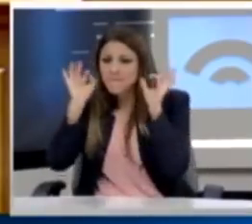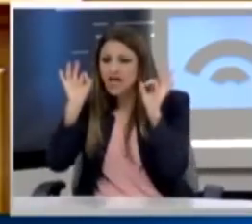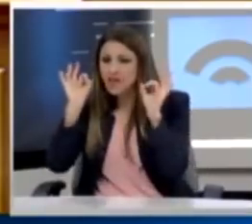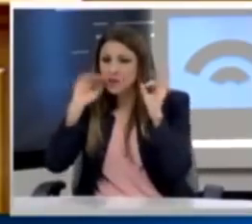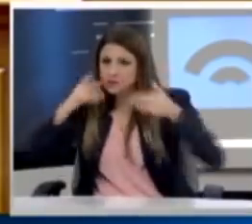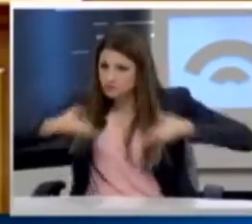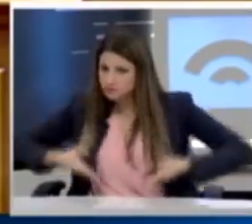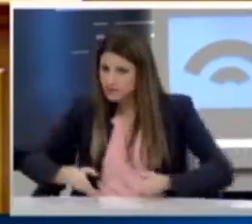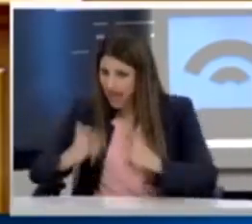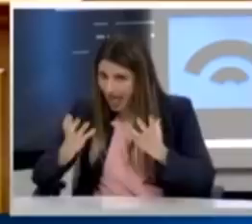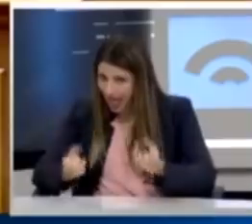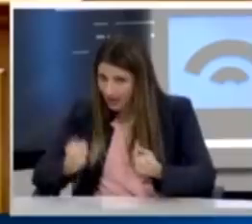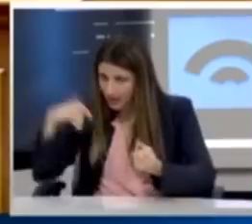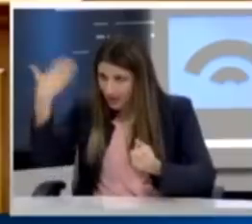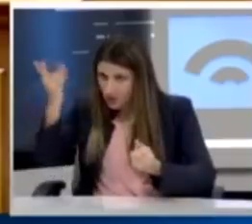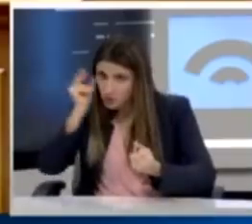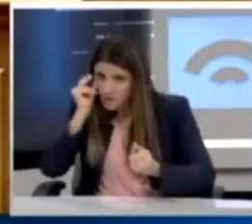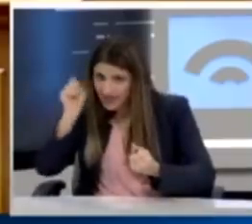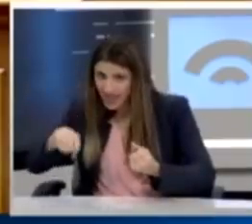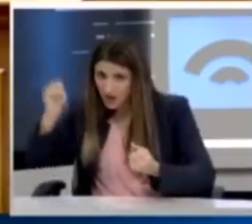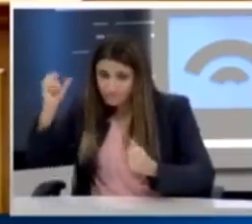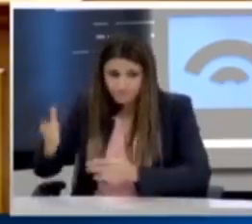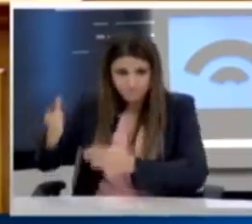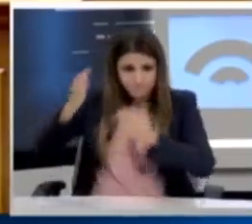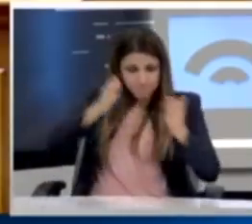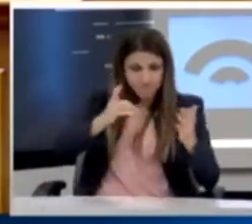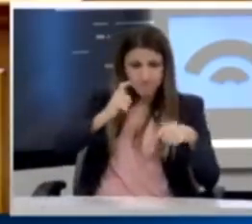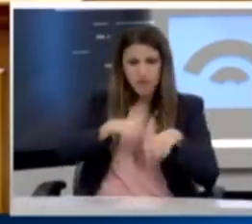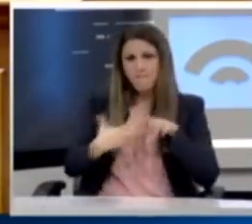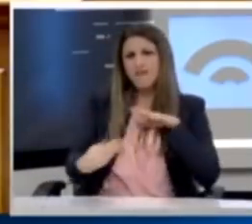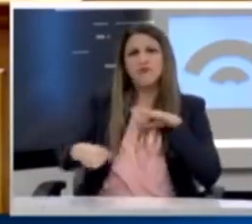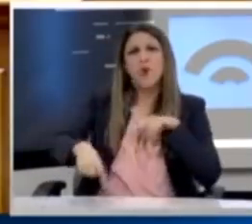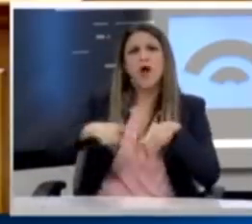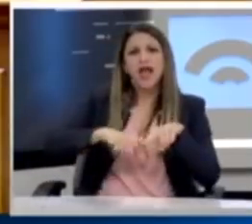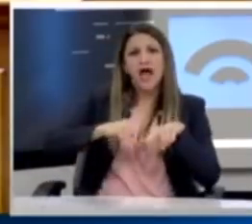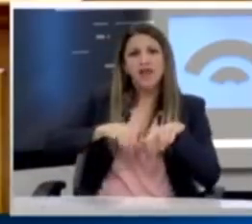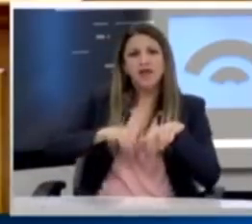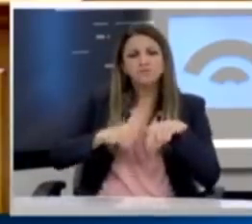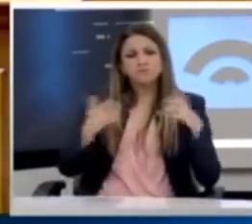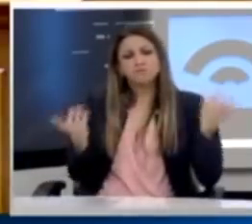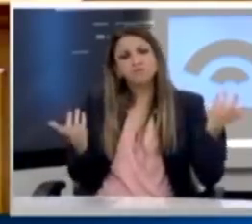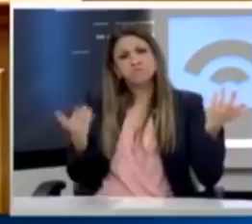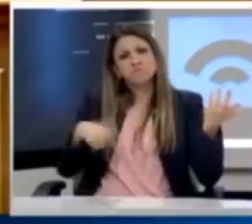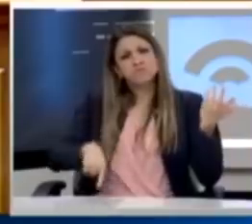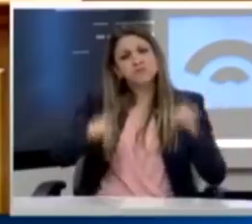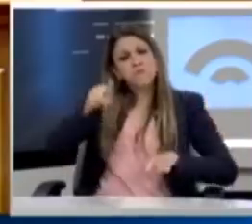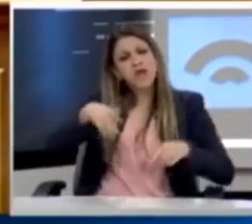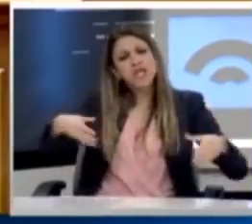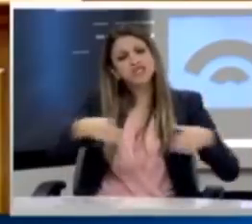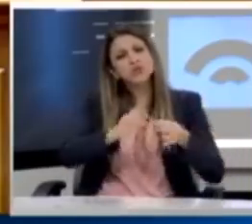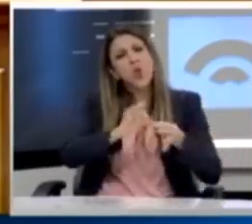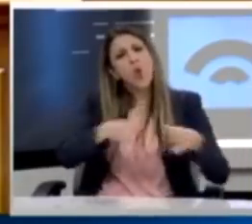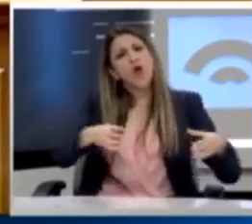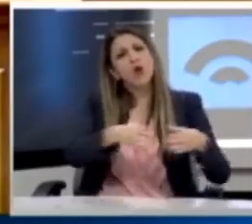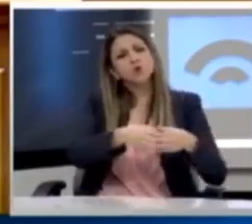σε γειτονικά κράτη, ενώ απ' την άλλη, παραδείγματος χάρη στην Ελλάδα, να σηκωθούν εθνικιστικές